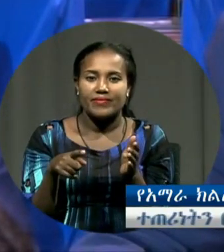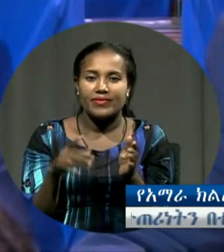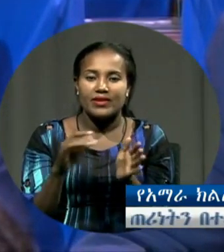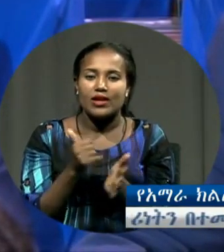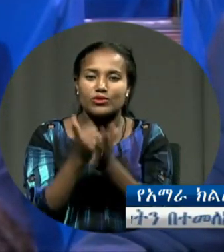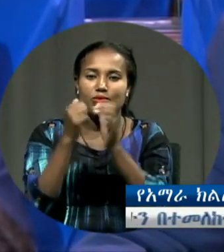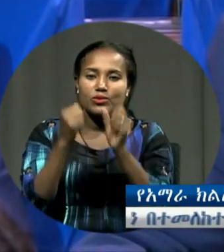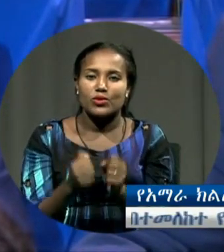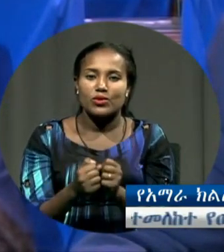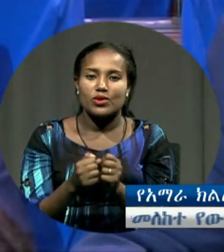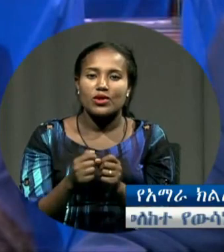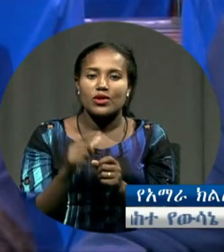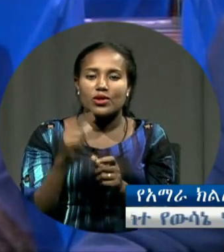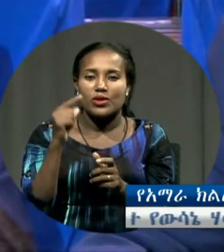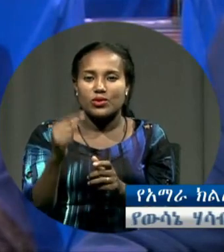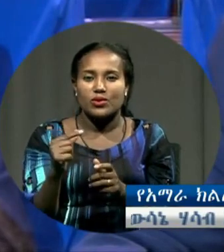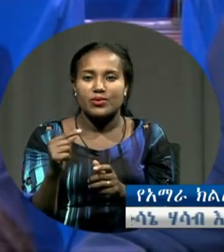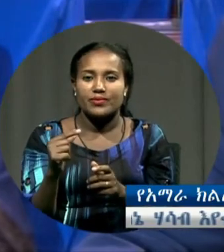ሊያግዙ የሚችሉ የተወሰኑ